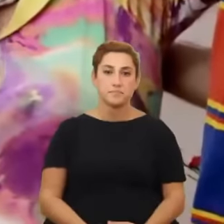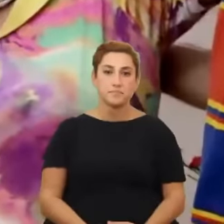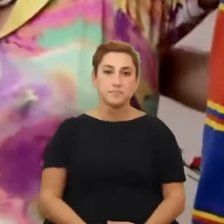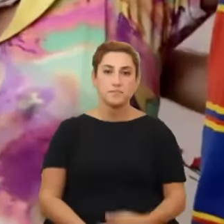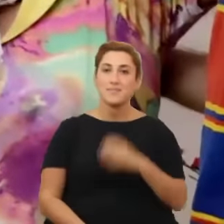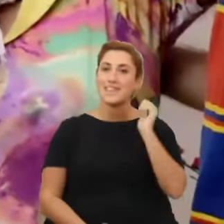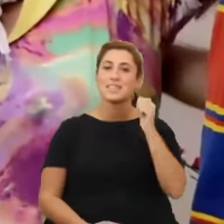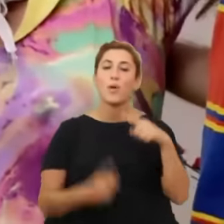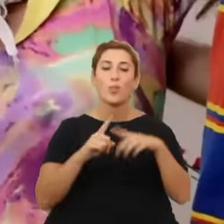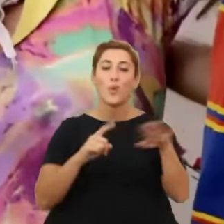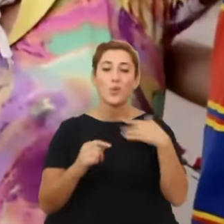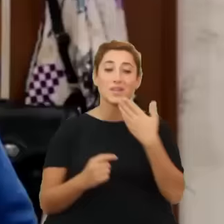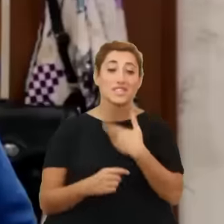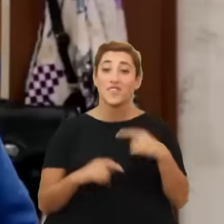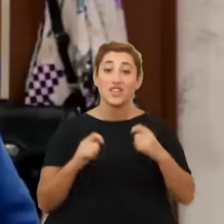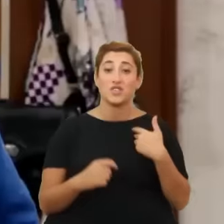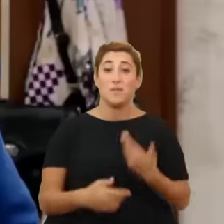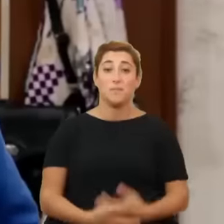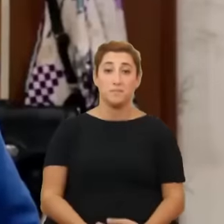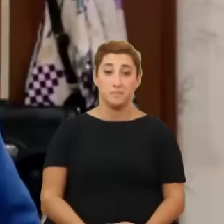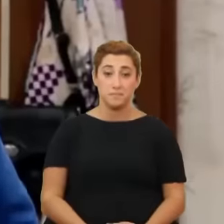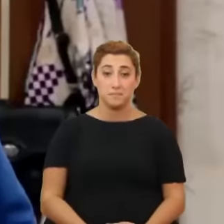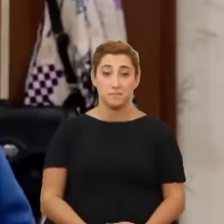Ya ne zaman torun seveceğim ben?